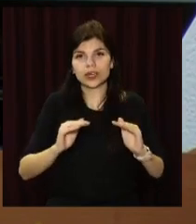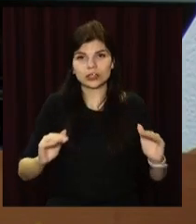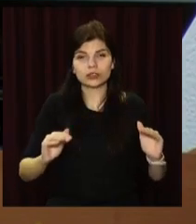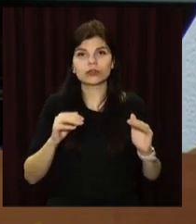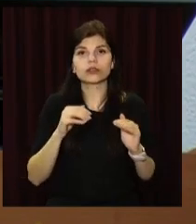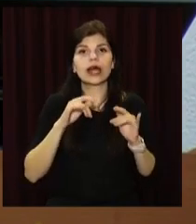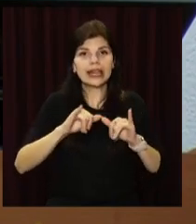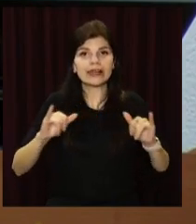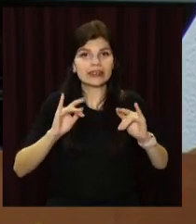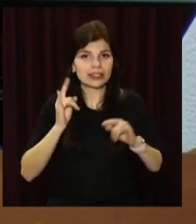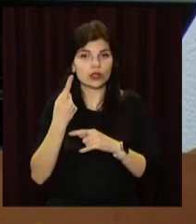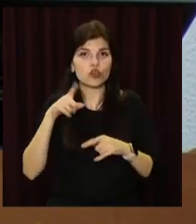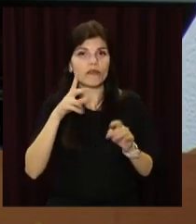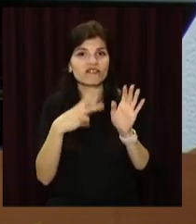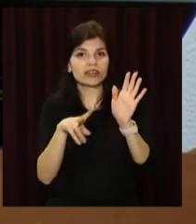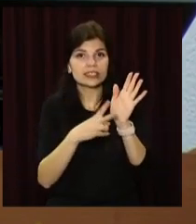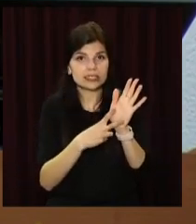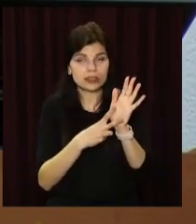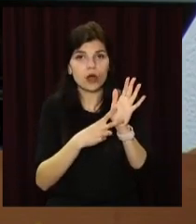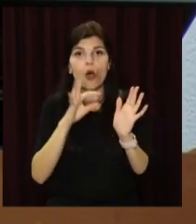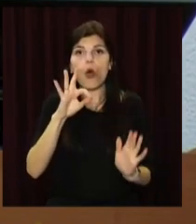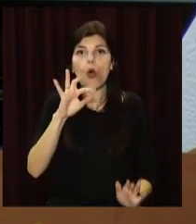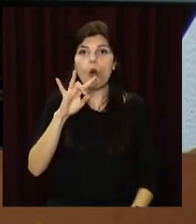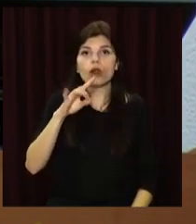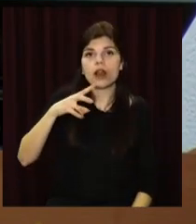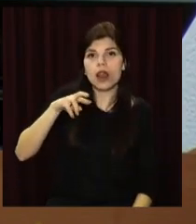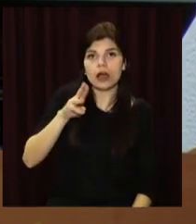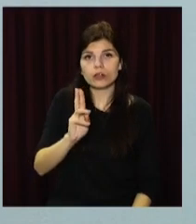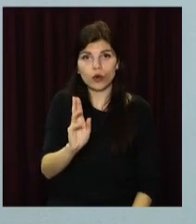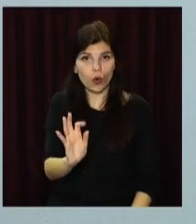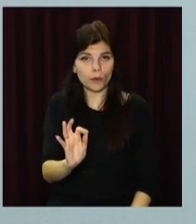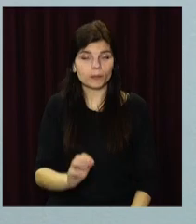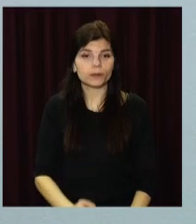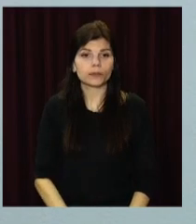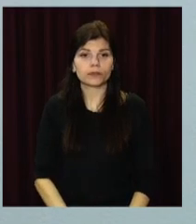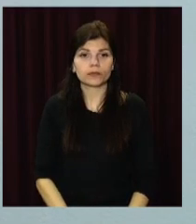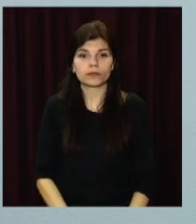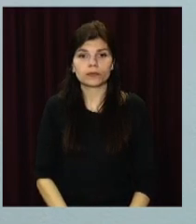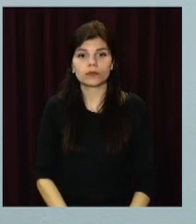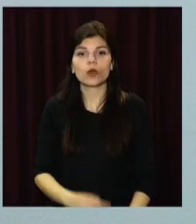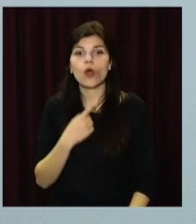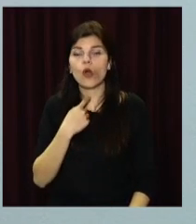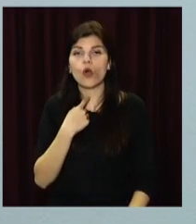Центр розвитку дитини номер 27 Орлятка Кам'янської міської ради.